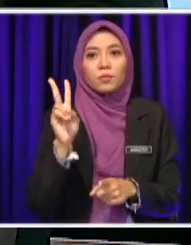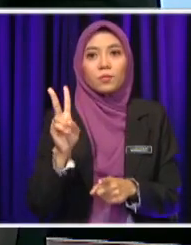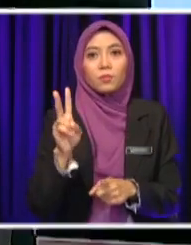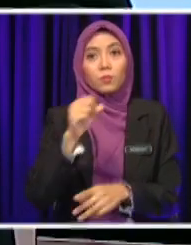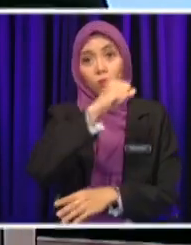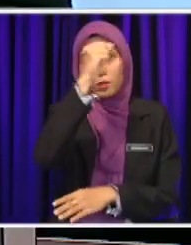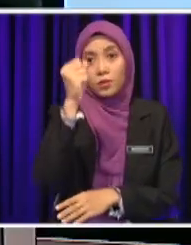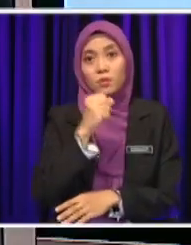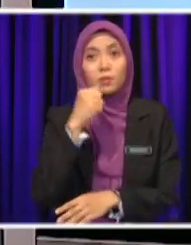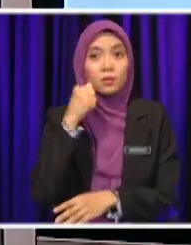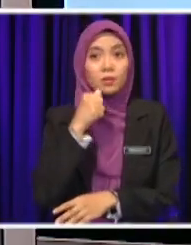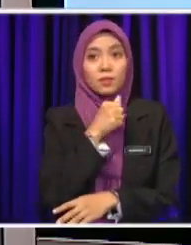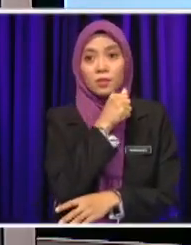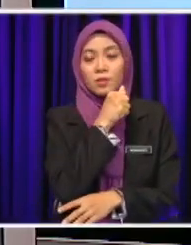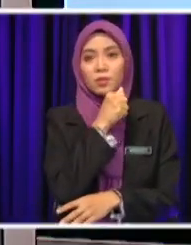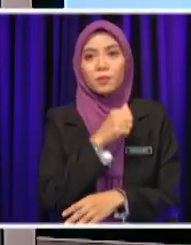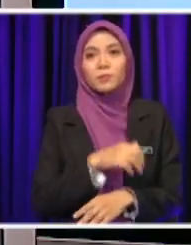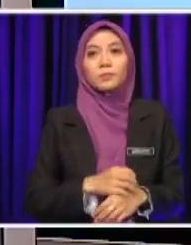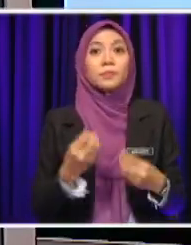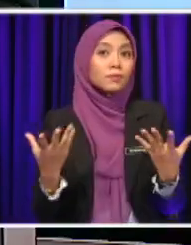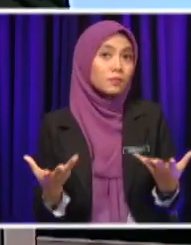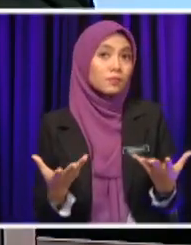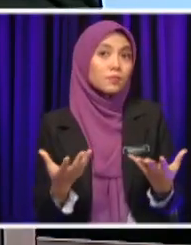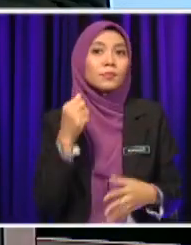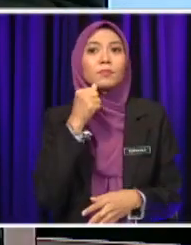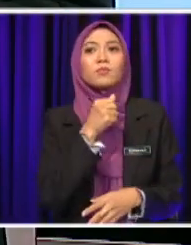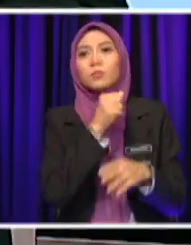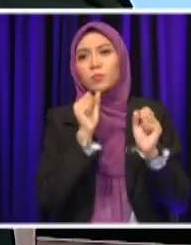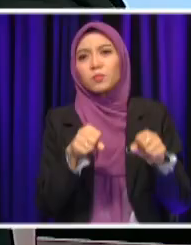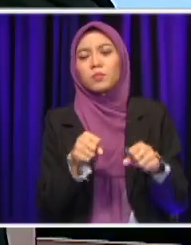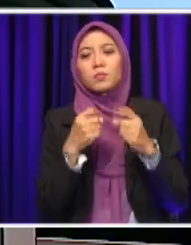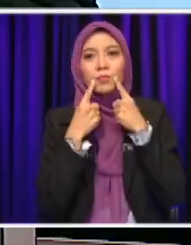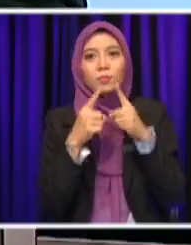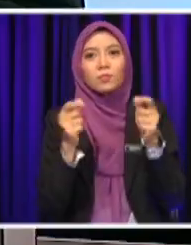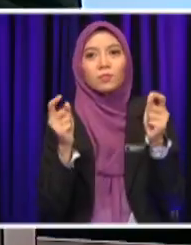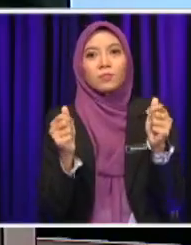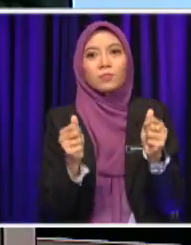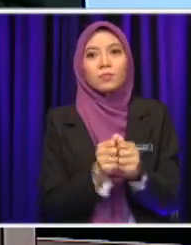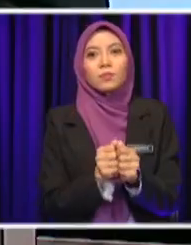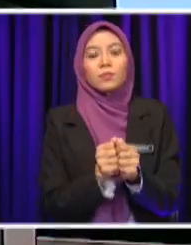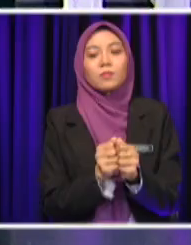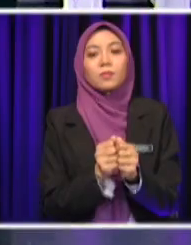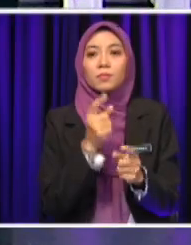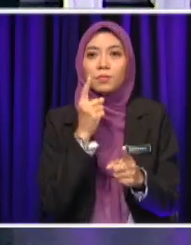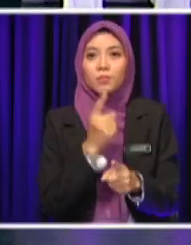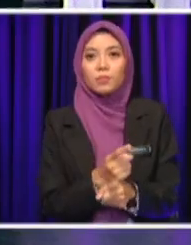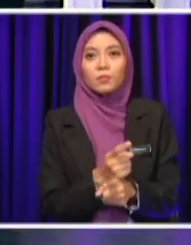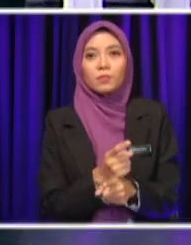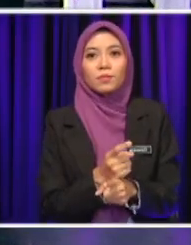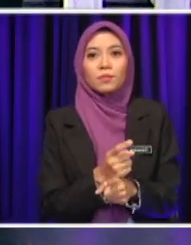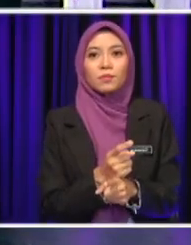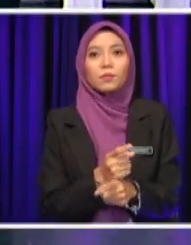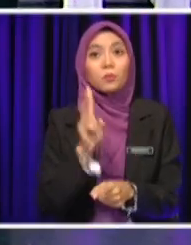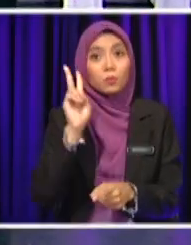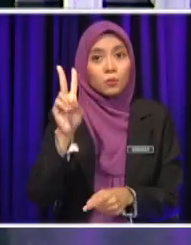pada Aiman berkenaan dengan pengatur caraan pula. Aiman pun boleh dapat jawab dengan tepat. Tahniah cikgu ucapkan kepada Aiman